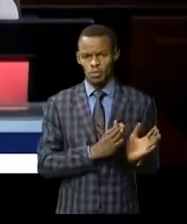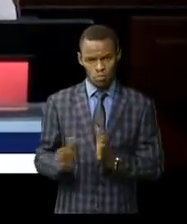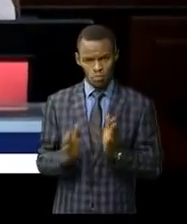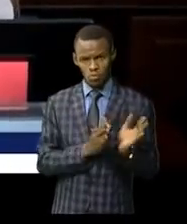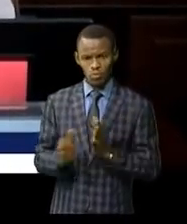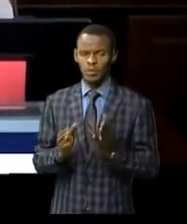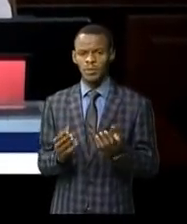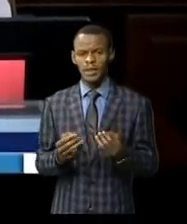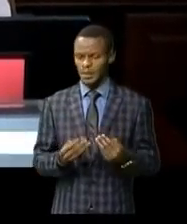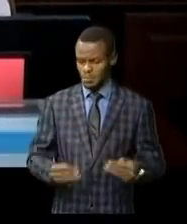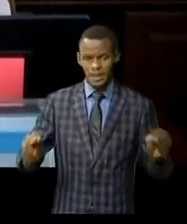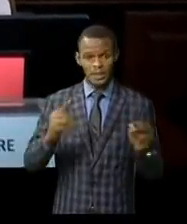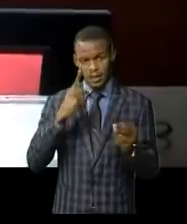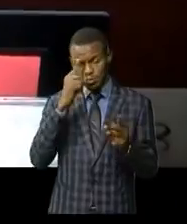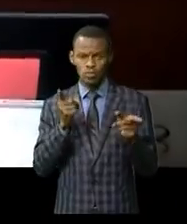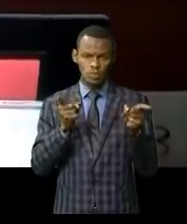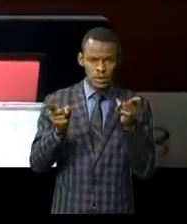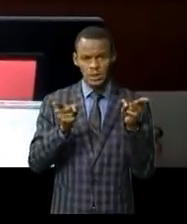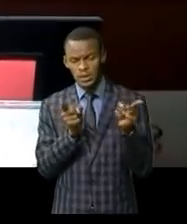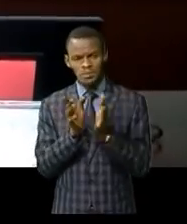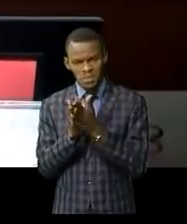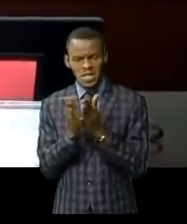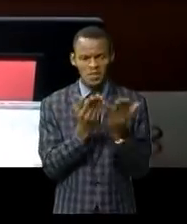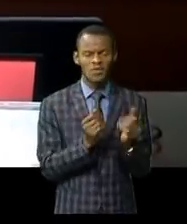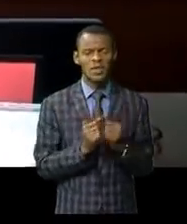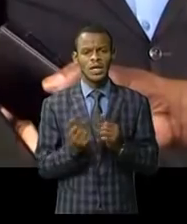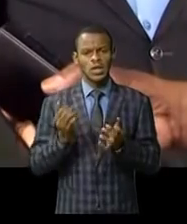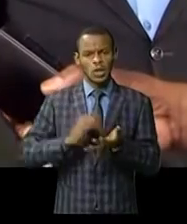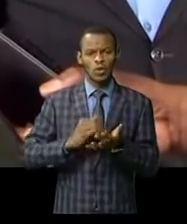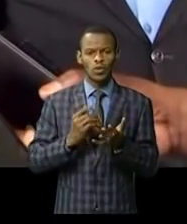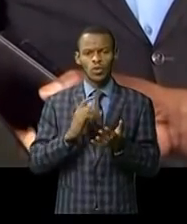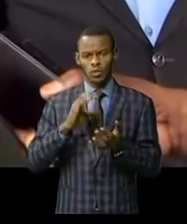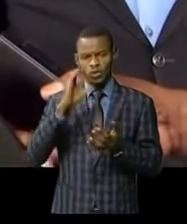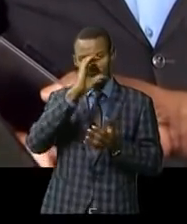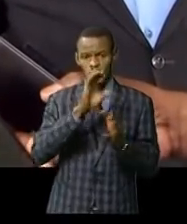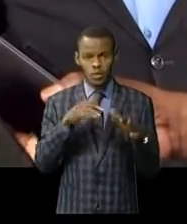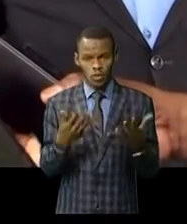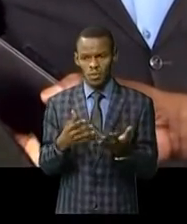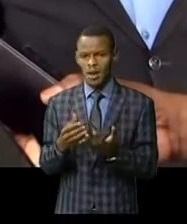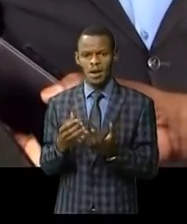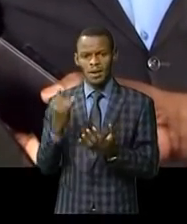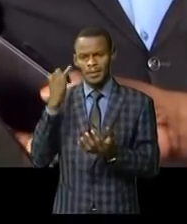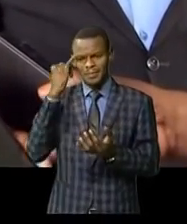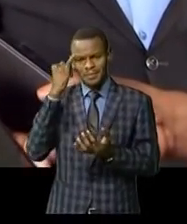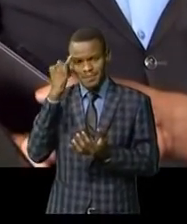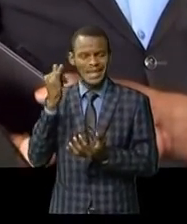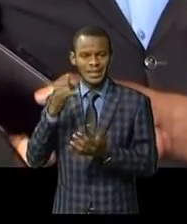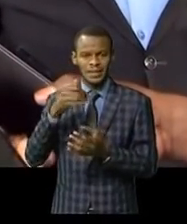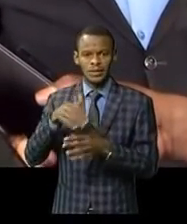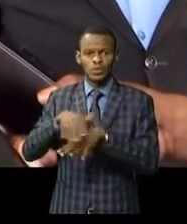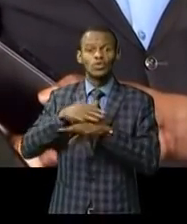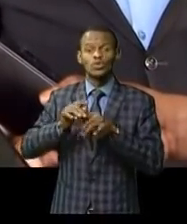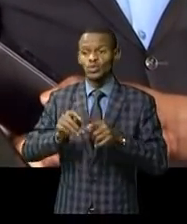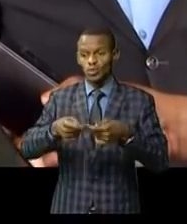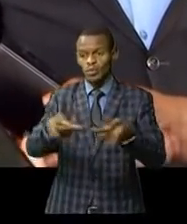ou les termes de référence pour les missions qui vont nous aider à collecter les données sur terrain, nous permettre de faire des consultations,